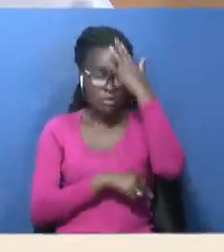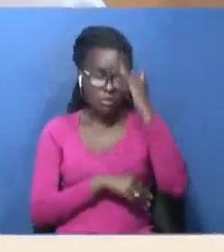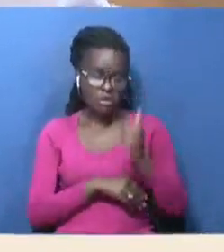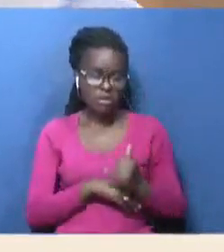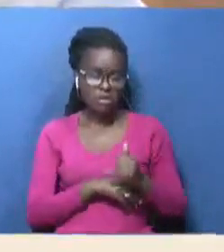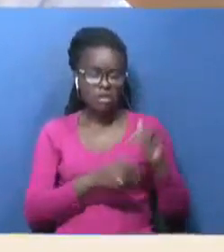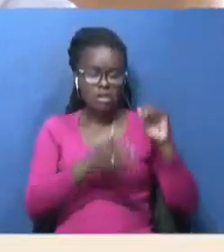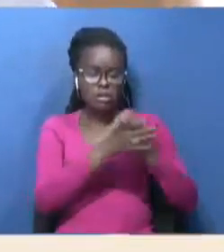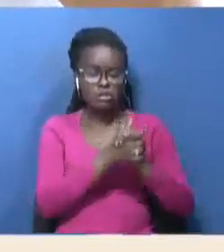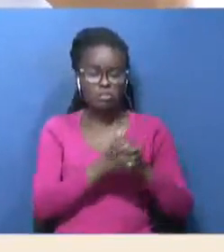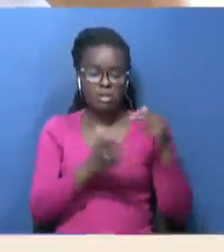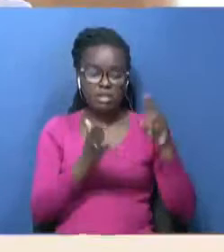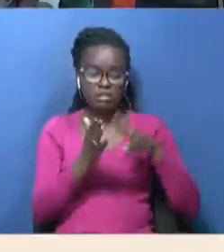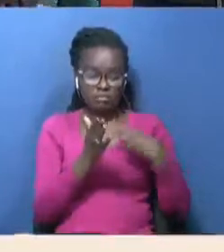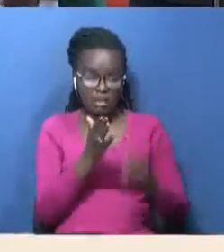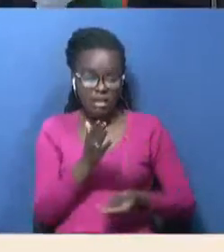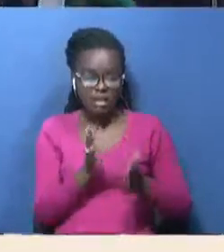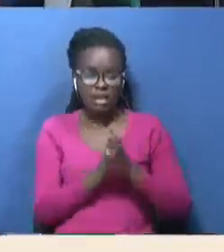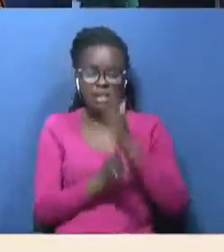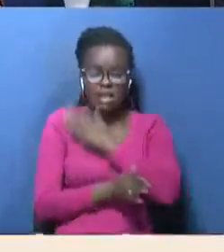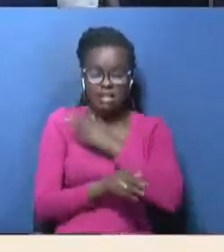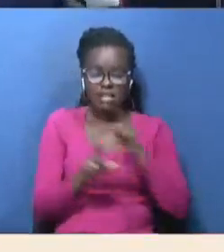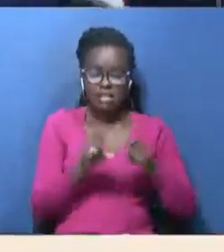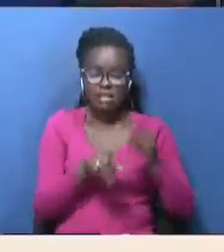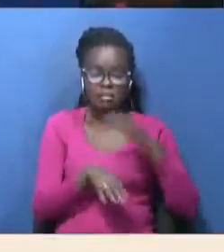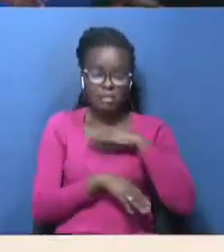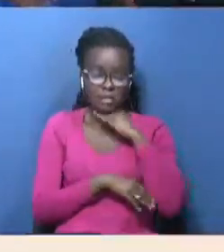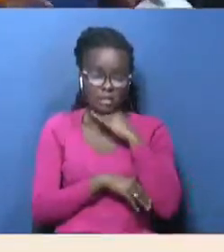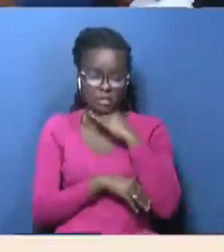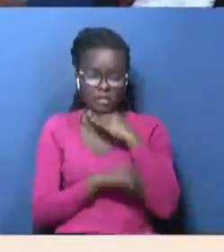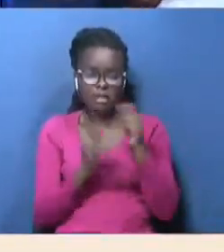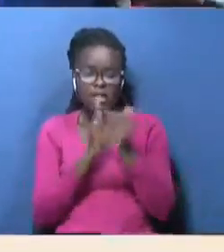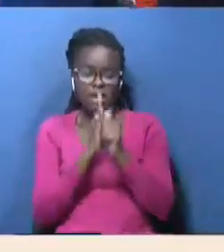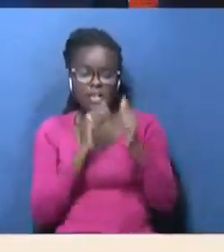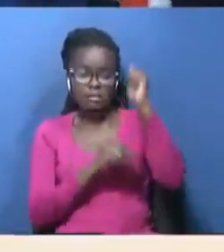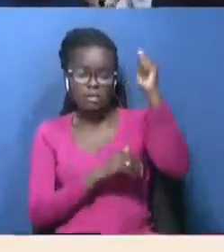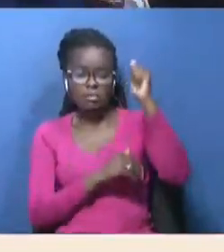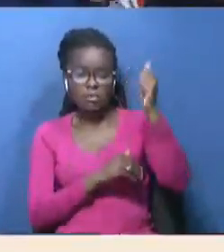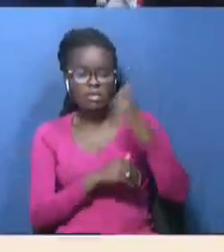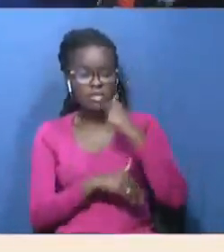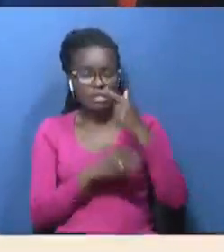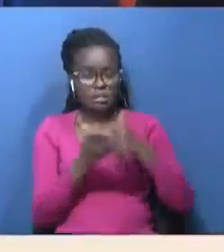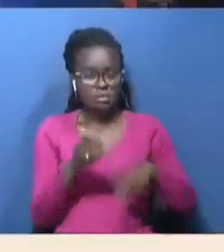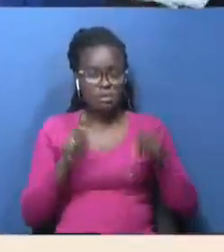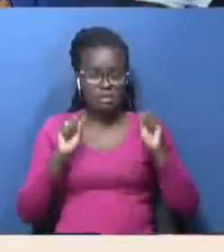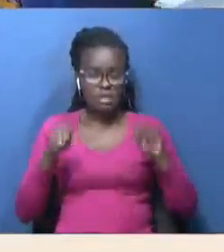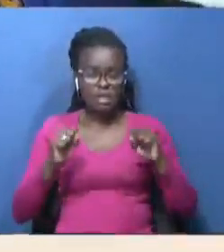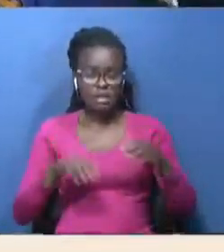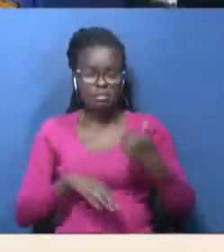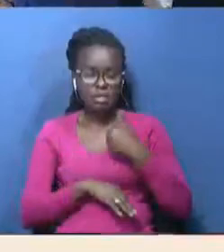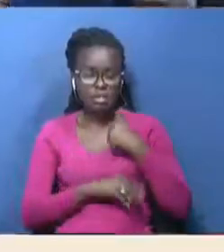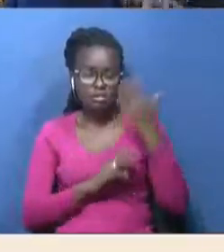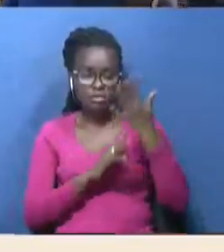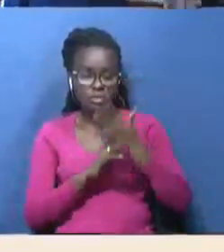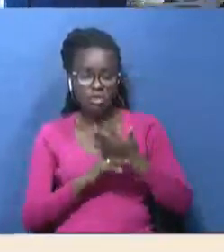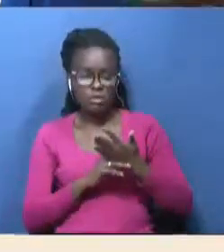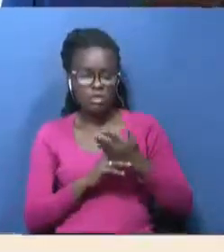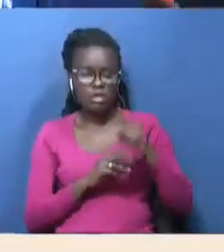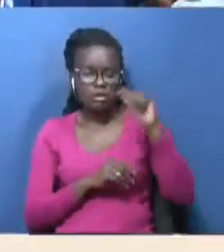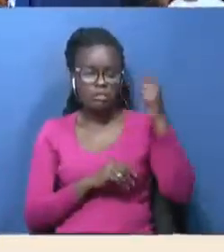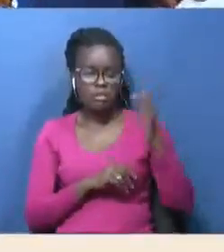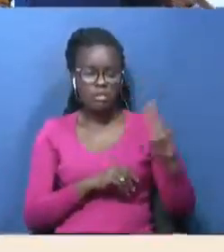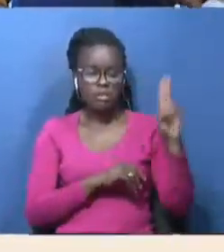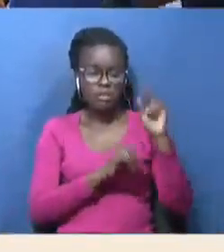kwa Jubilee na gũkua kwa ngwatanĩro ya NASA. Ataaramu aingĩ a kĩũteti makĩũkuruhania na ngirimiti ĩrĩa yakĩranĩirwo gatagatĩ ka President